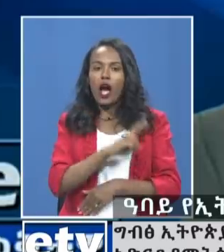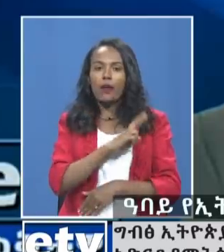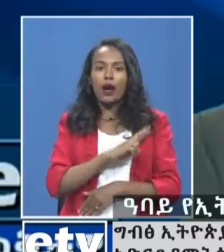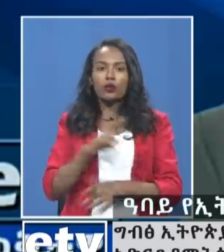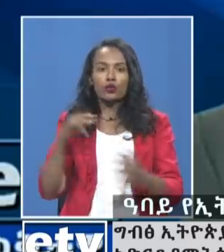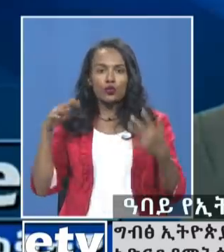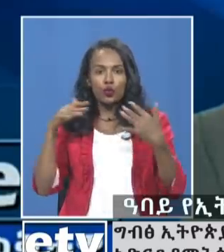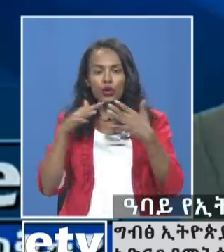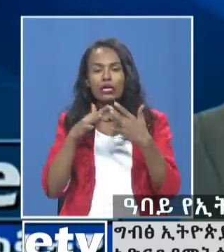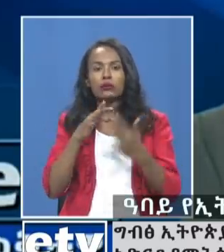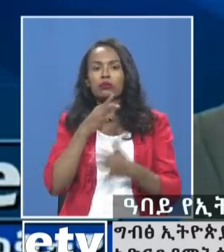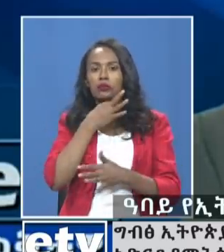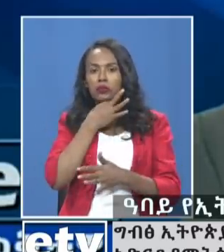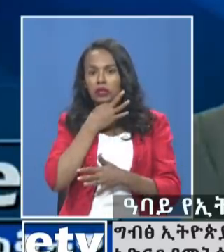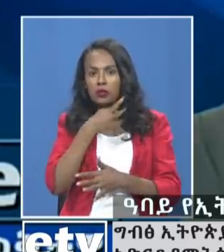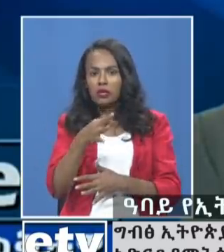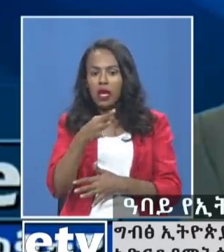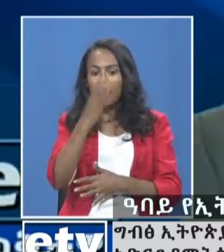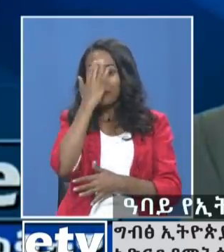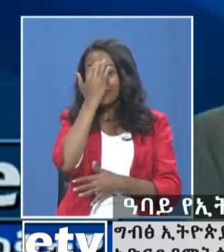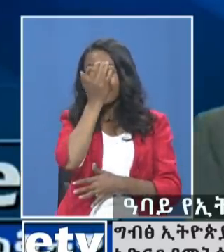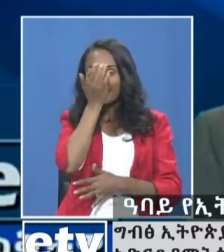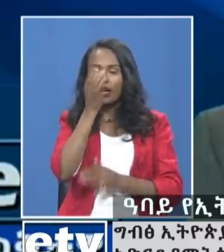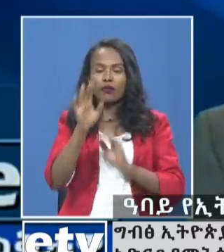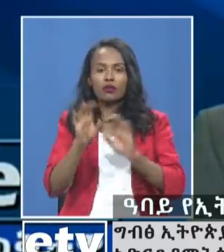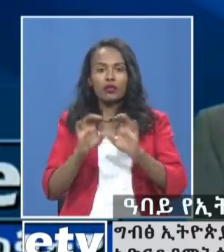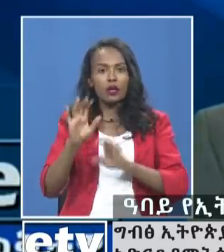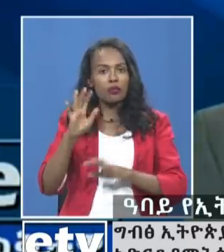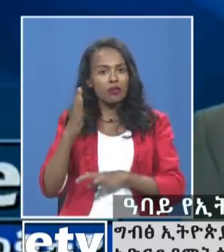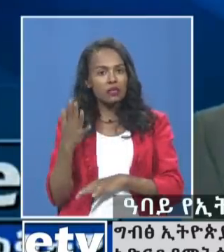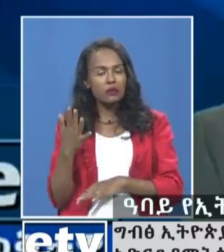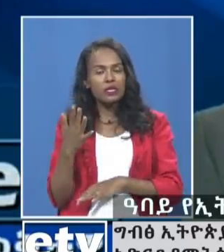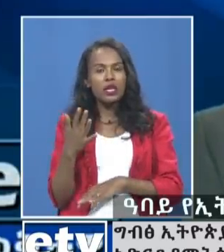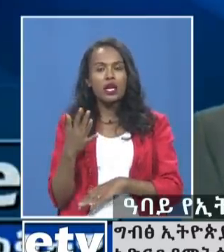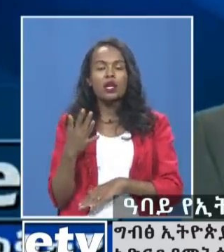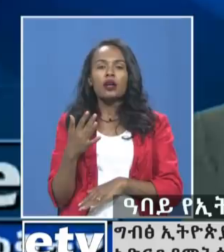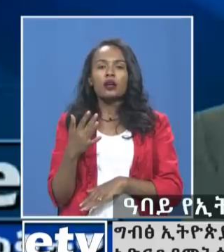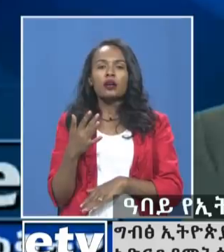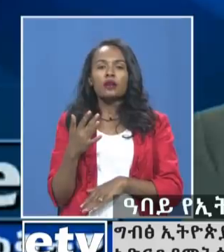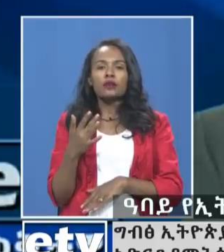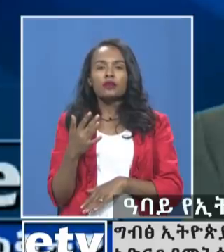ጦርነት በእስልምናና በክርስትና እንደተደረገ በማስመሰል